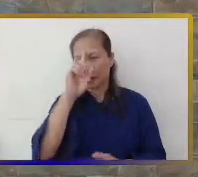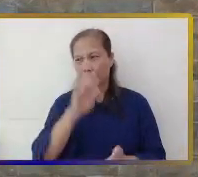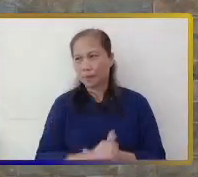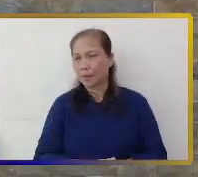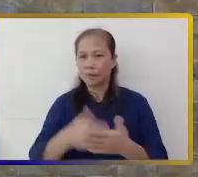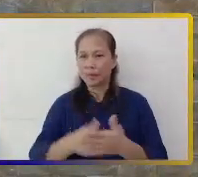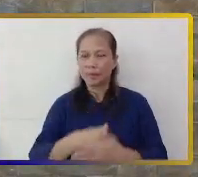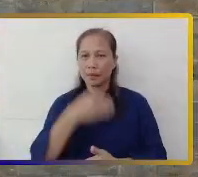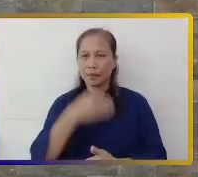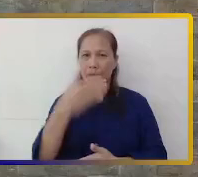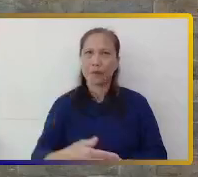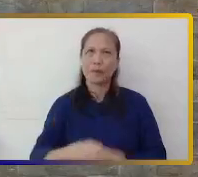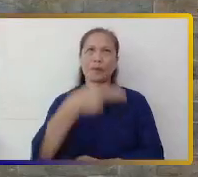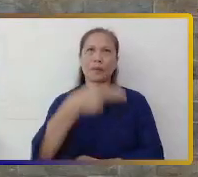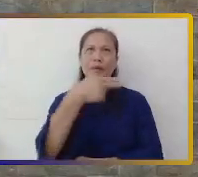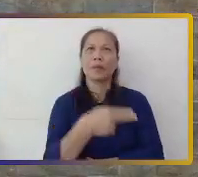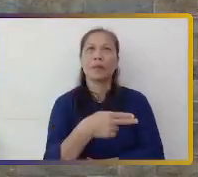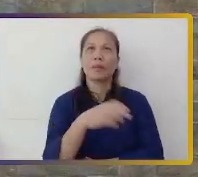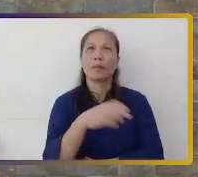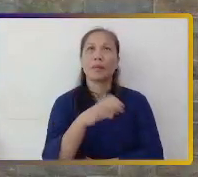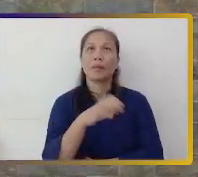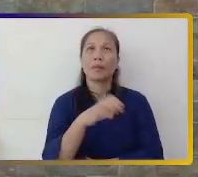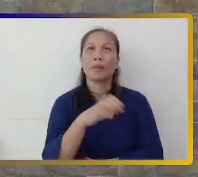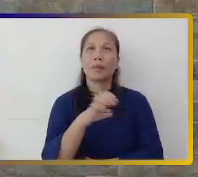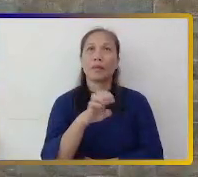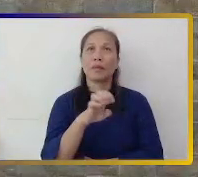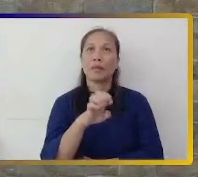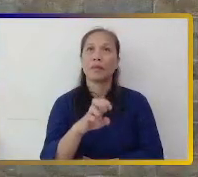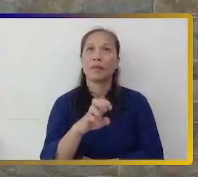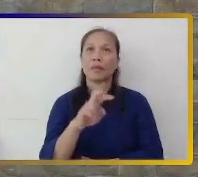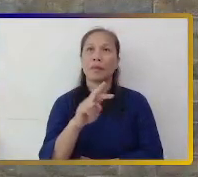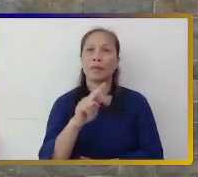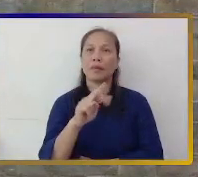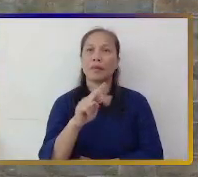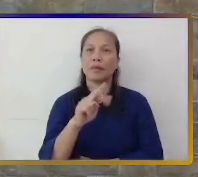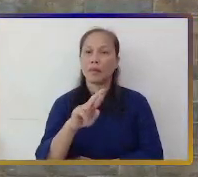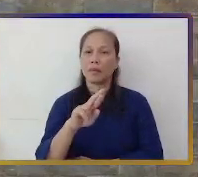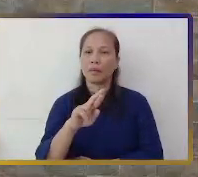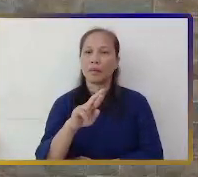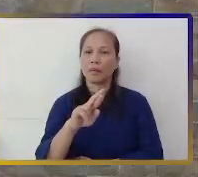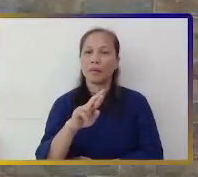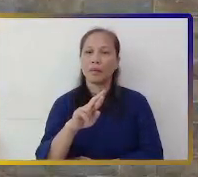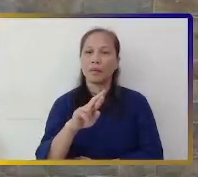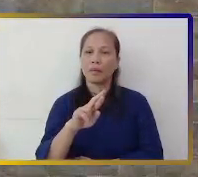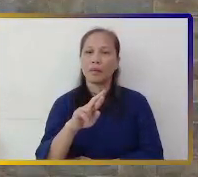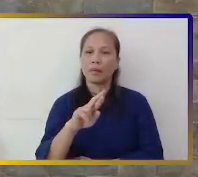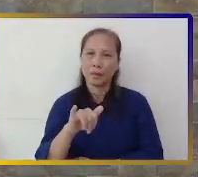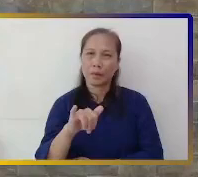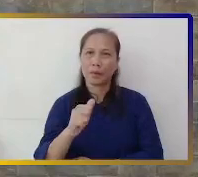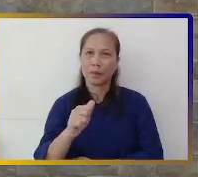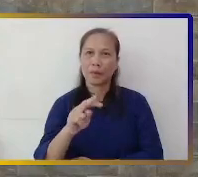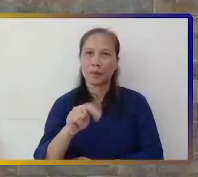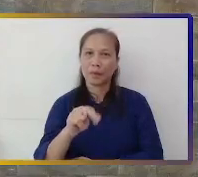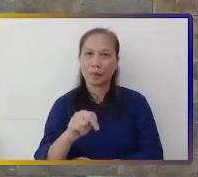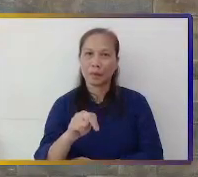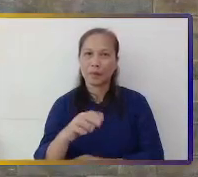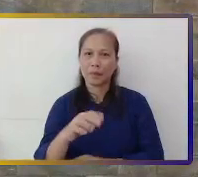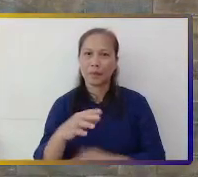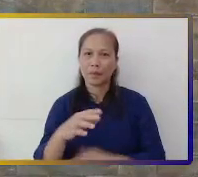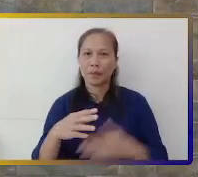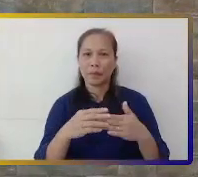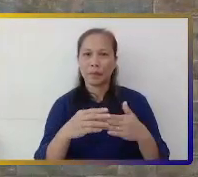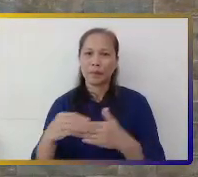Henri All right yung mga Henri naman po ay kinilala dahil sa kanilang leader na si Henry of